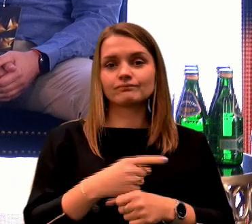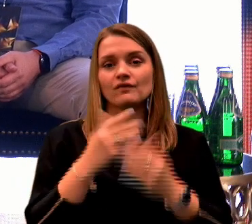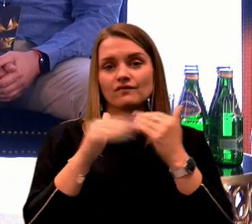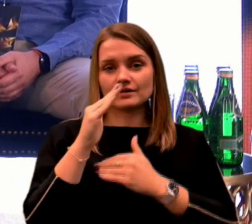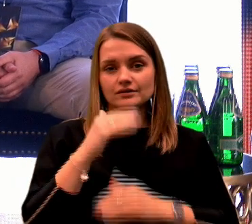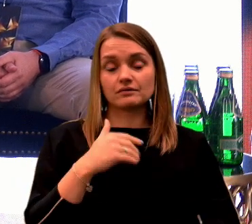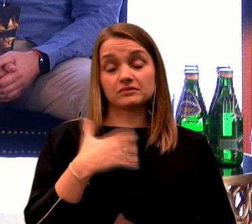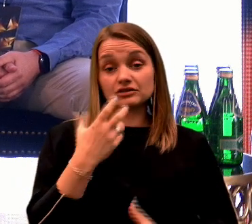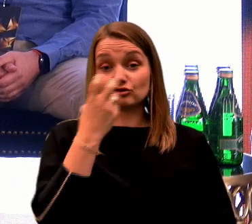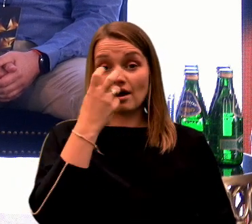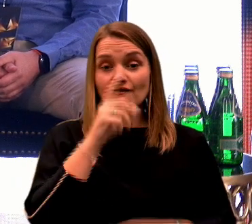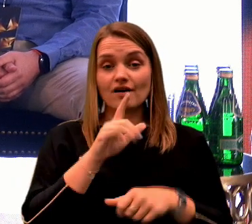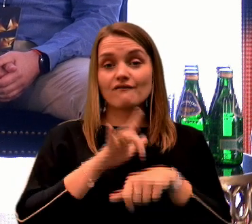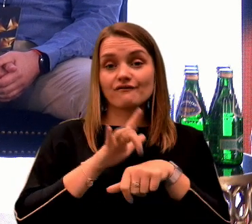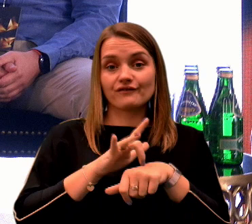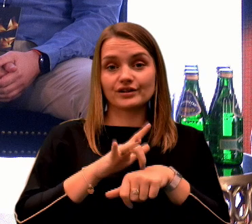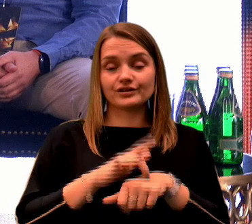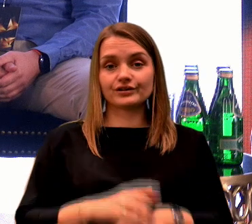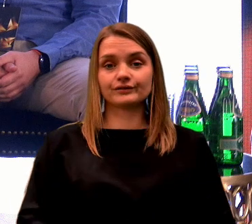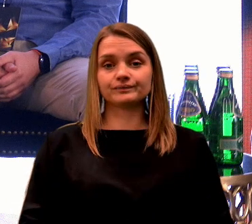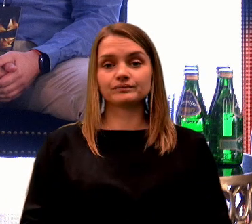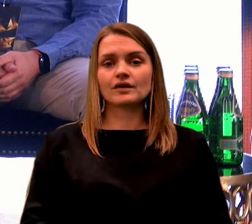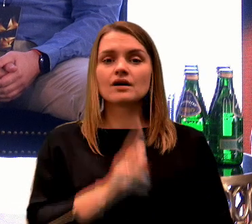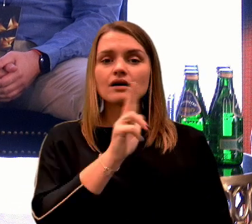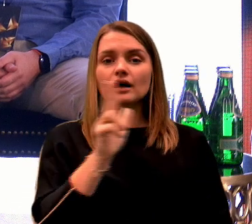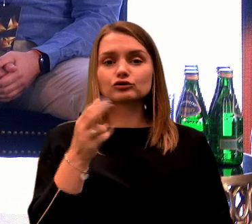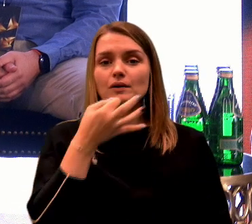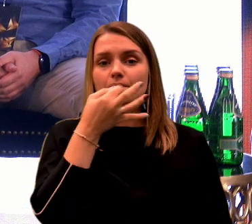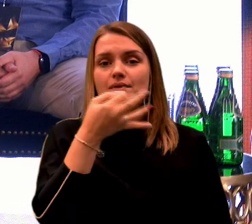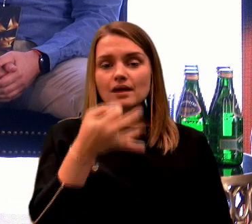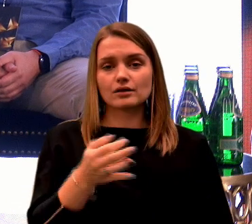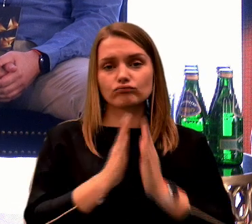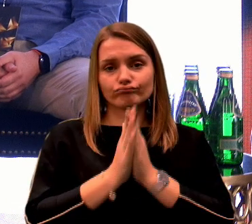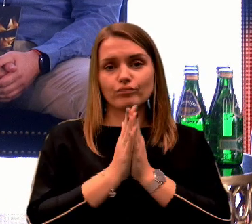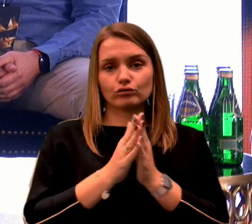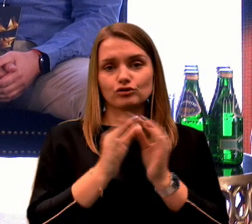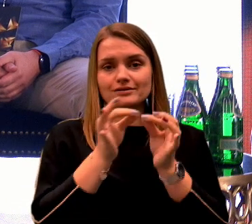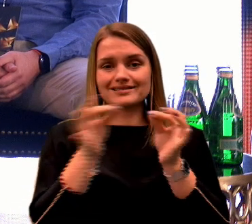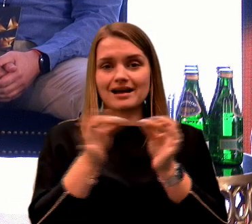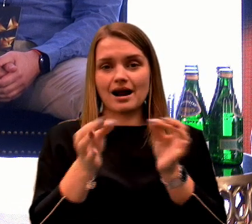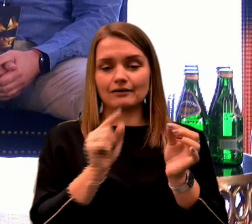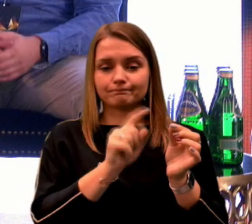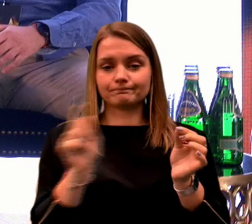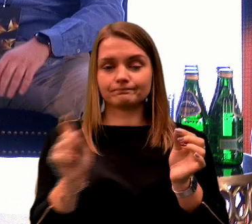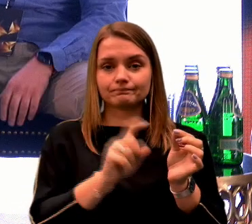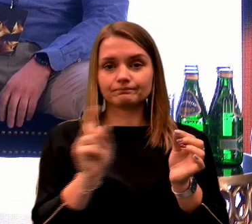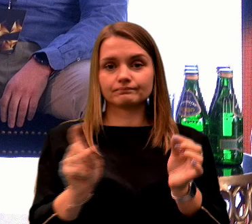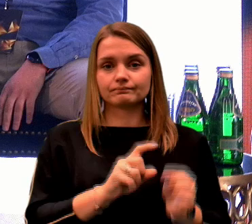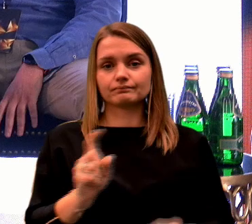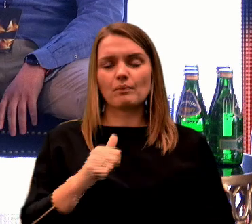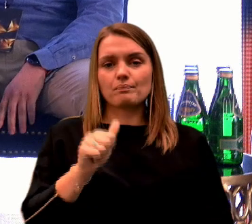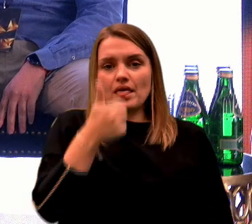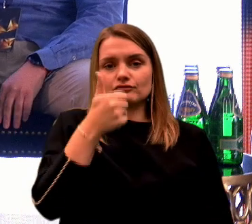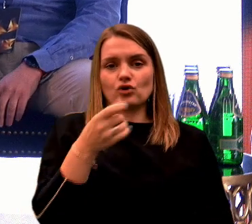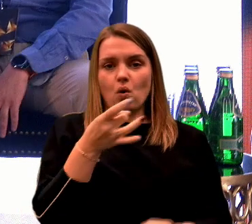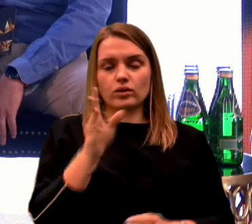zobaczymy, tak? Do każdego pytania się odnosimy na skali. Tak, intuicyjna pierwsza odpowiedź. Ciekawa